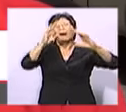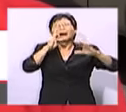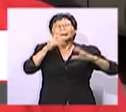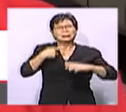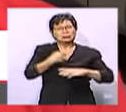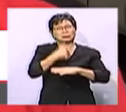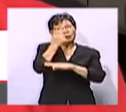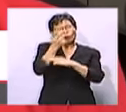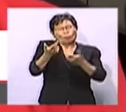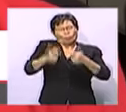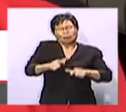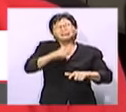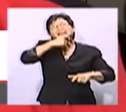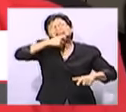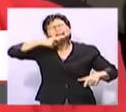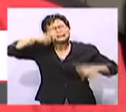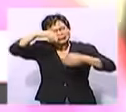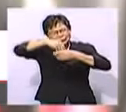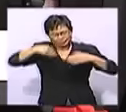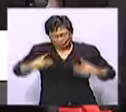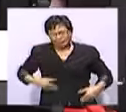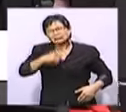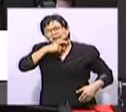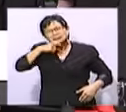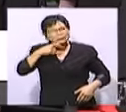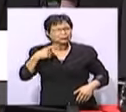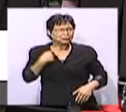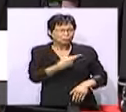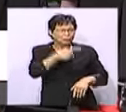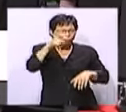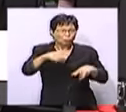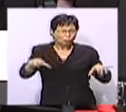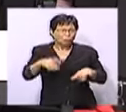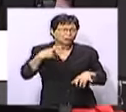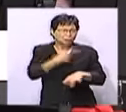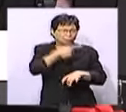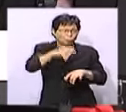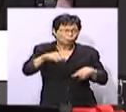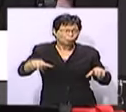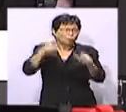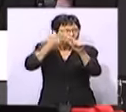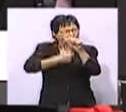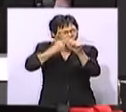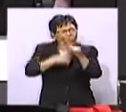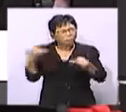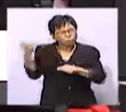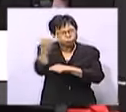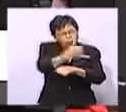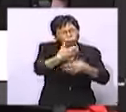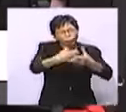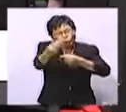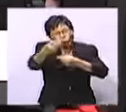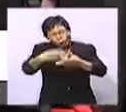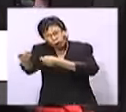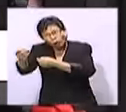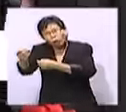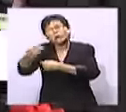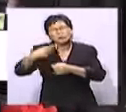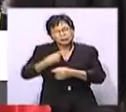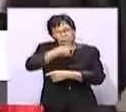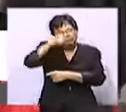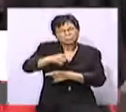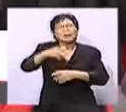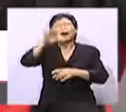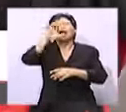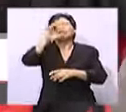berlaku kekeringan air dalam badan kita. Apa yang kita perlu buat sekarang ni maknanya setiap sekali kita pergi nak keluar ke mana-mana, memang kita kena